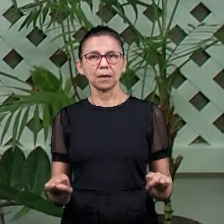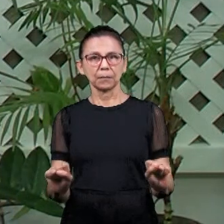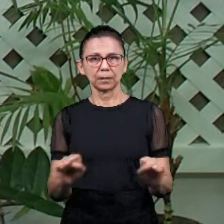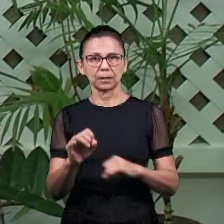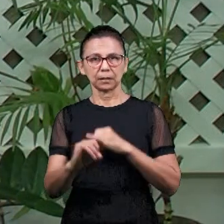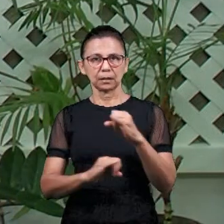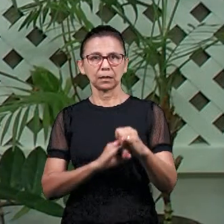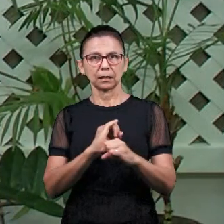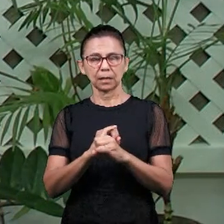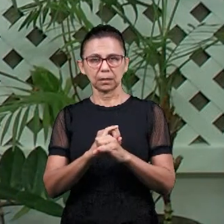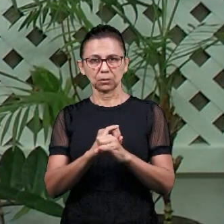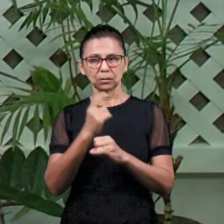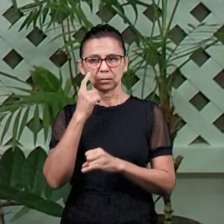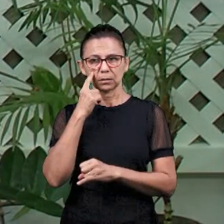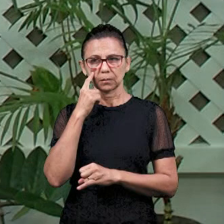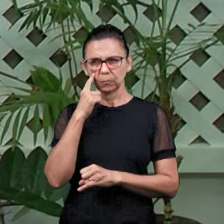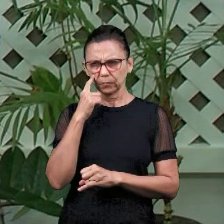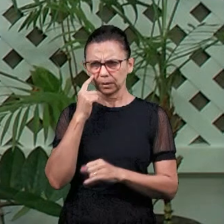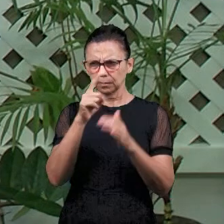ça.